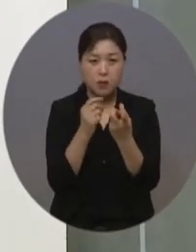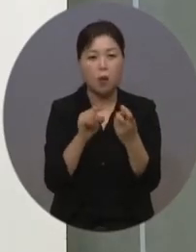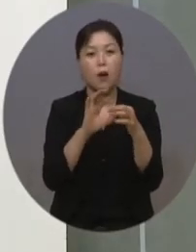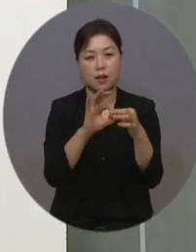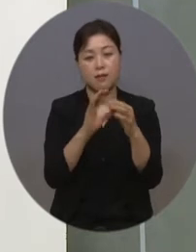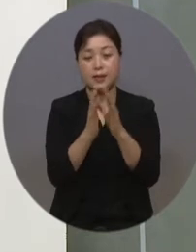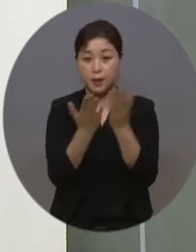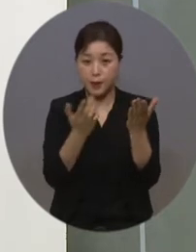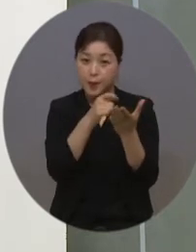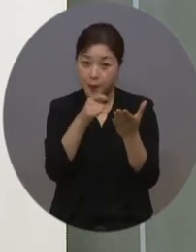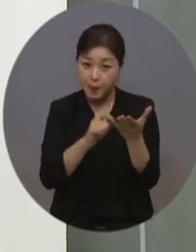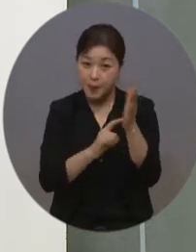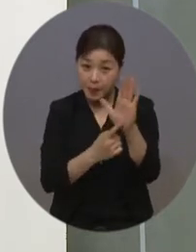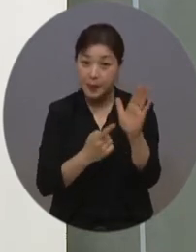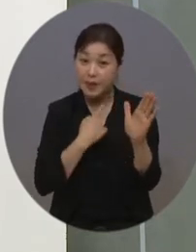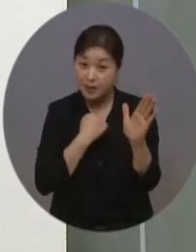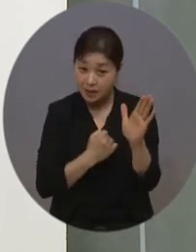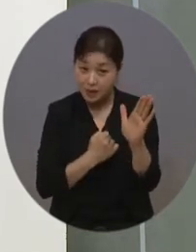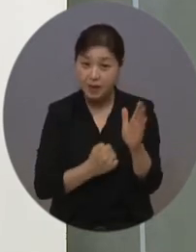그래서